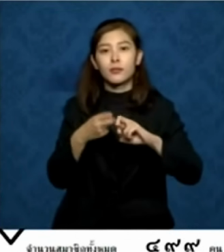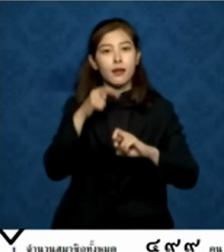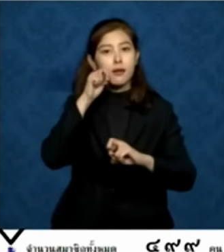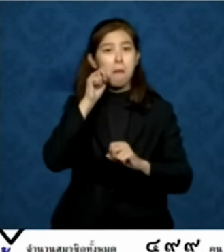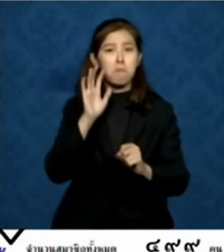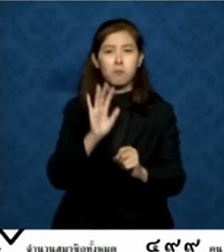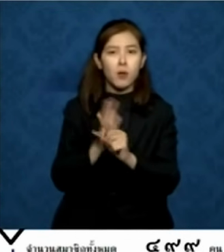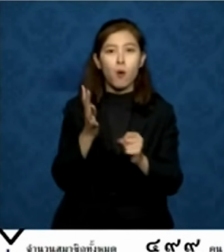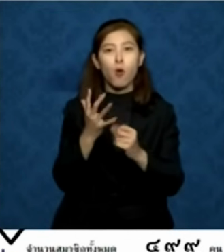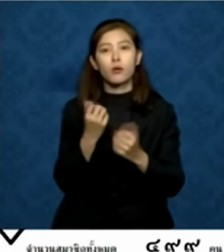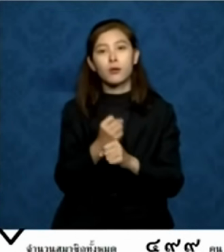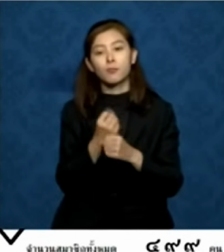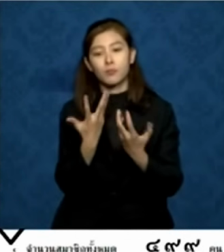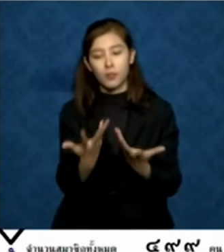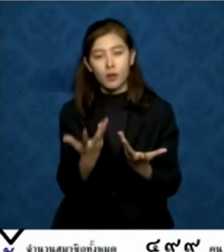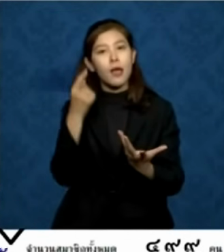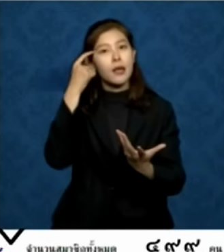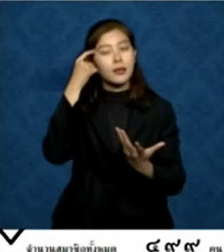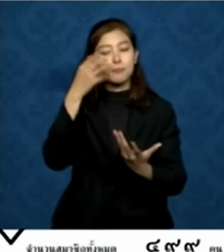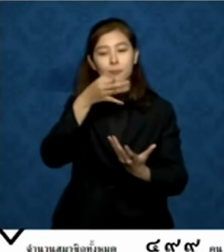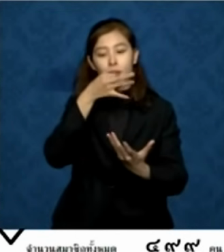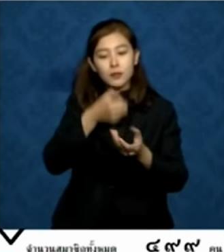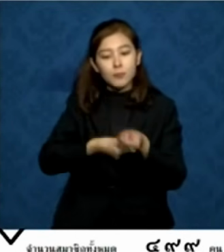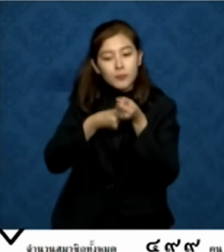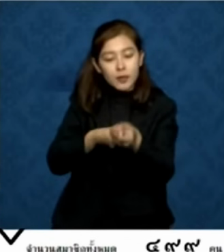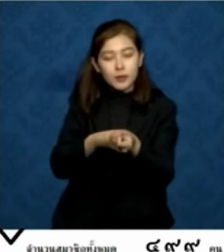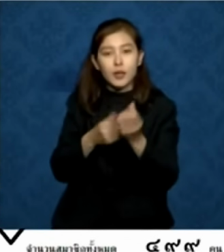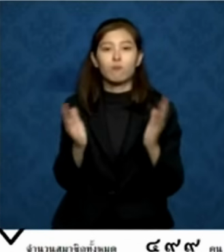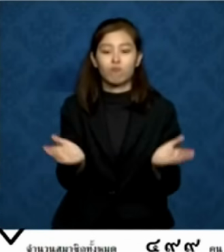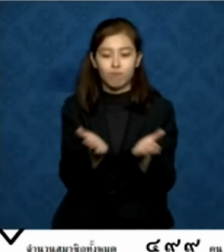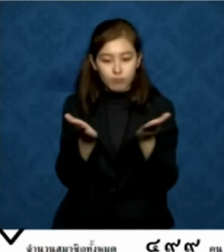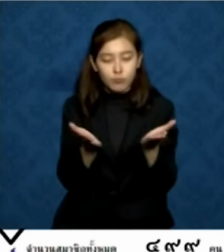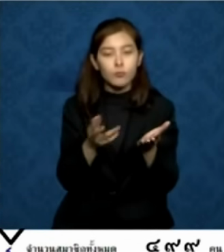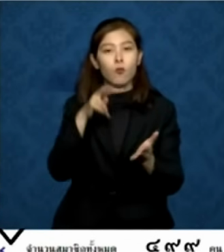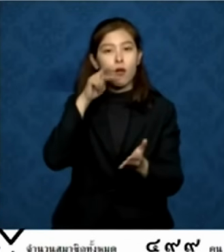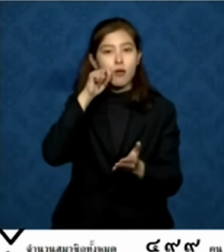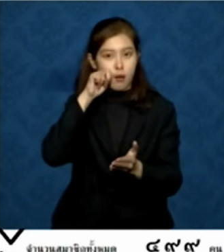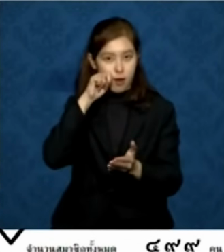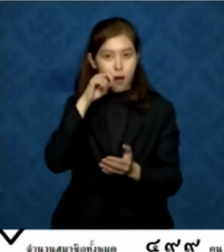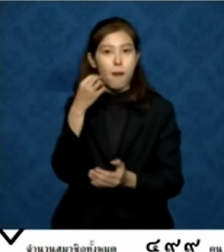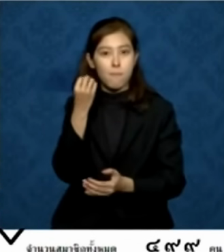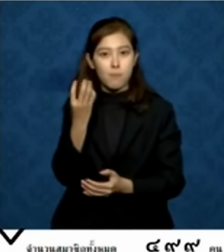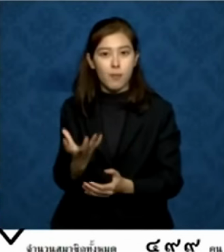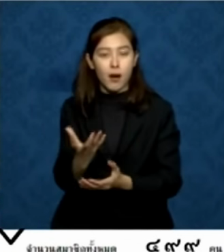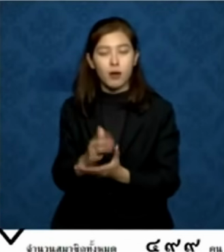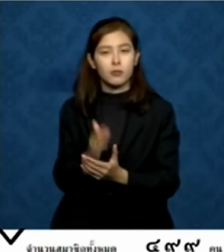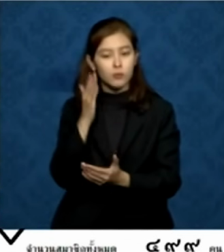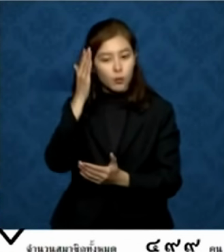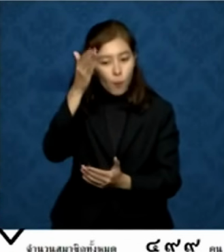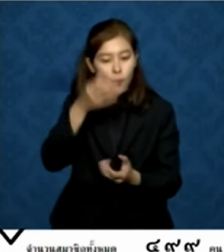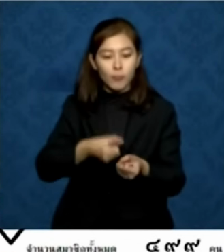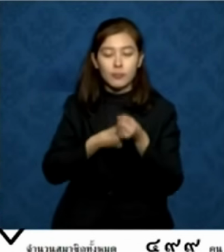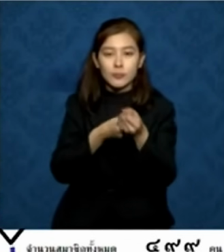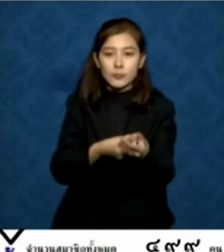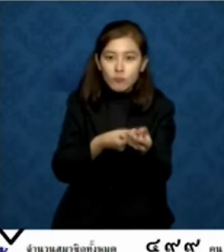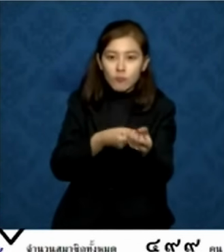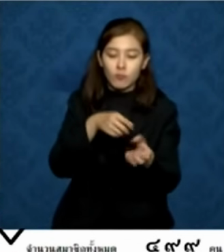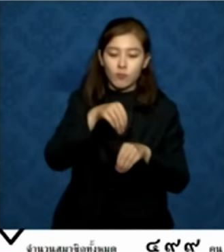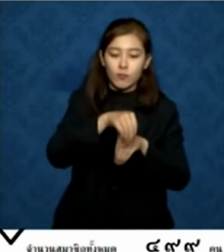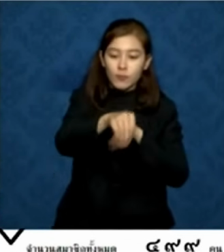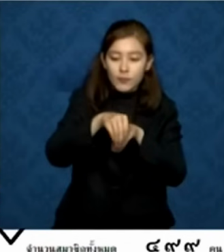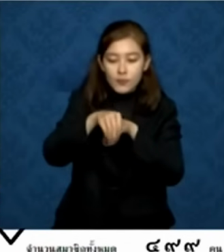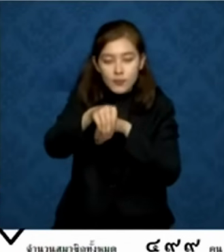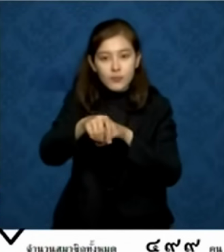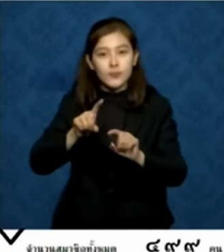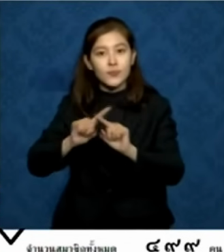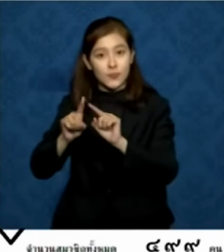กต่อไปและทำให้ภาคอุตสาหกรรมไม่เป็นกังวลกับการผลิต ให้ยังคงสามาร